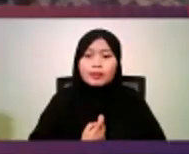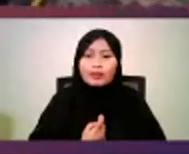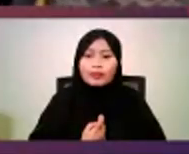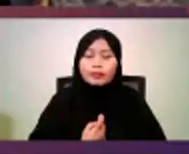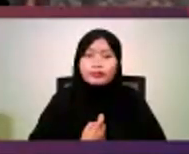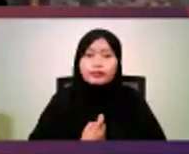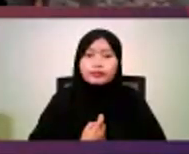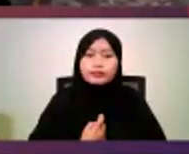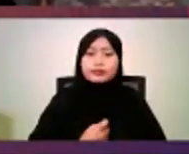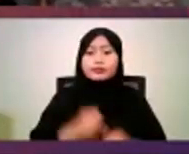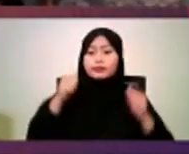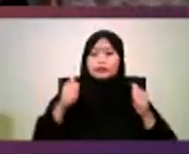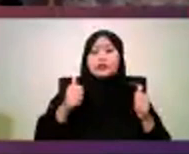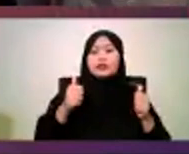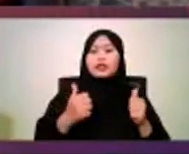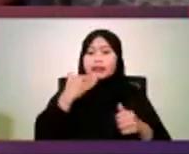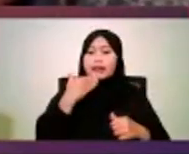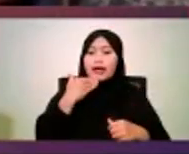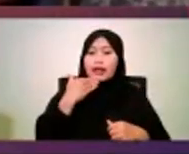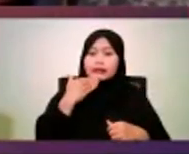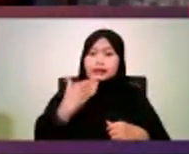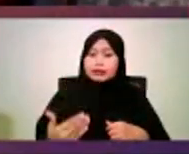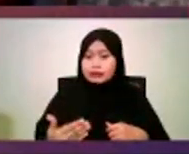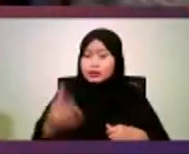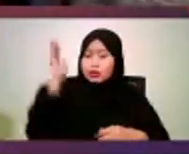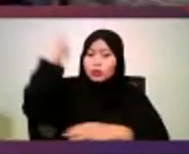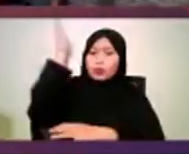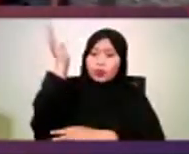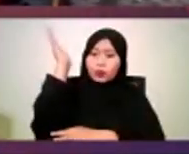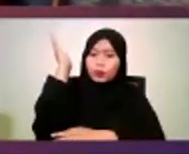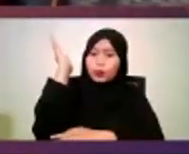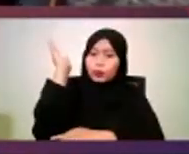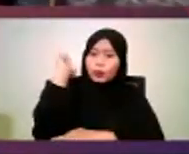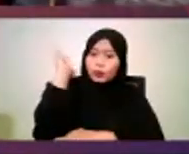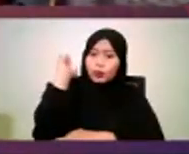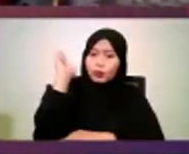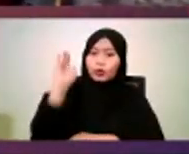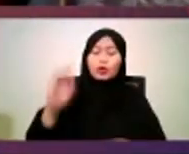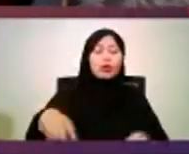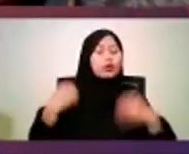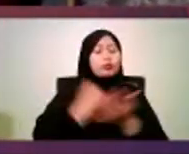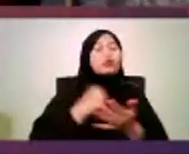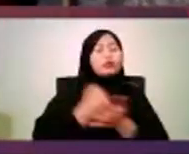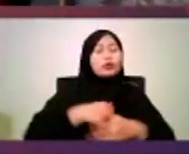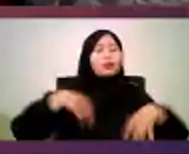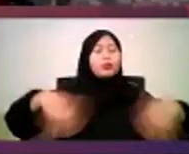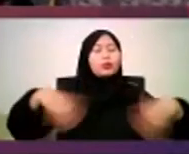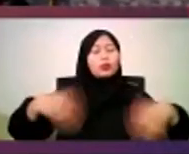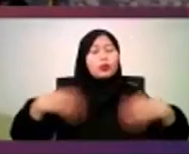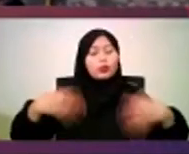Baik terima kasih atas pemaparannya pak piring sebuah kuliah singkat yang luar biasa namun